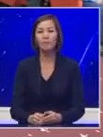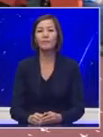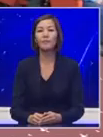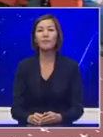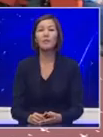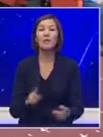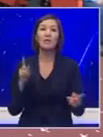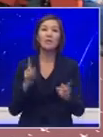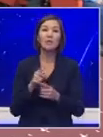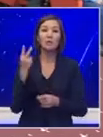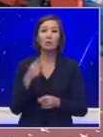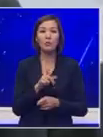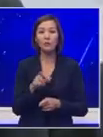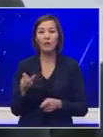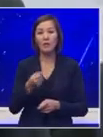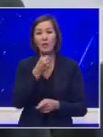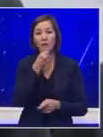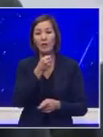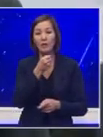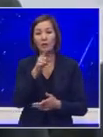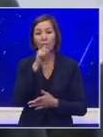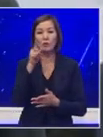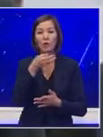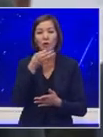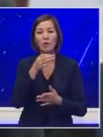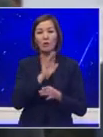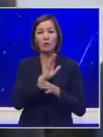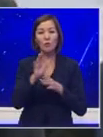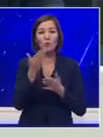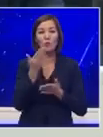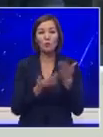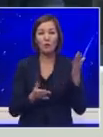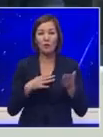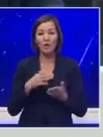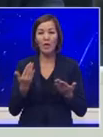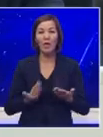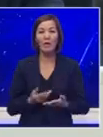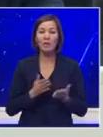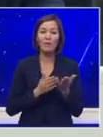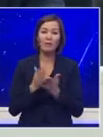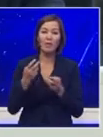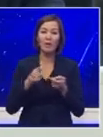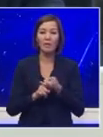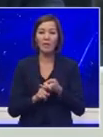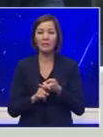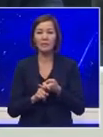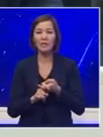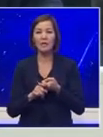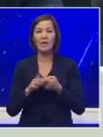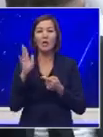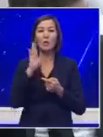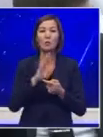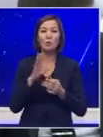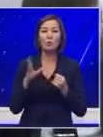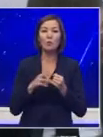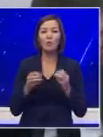Кездесуде 20-ға тарта адам микрофон алып, 40-қа тарта сұрақ жолдады. Дені әлеуметтік салаларға қатысты. Ауыз су,